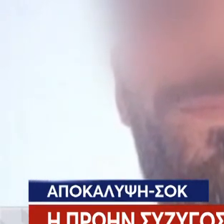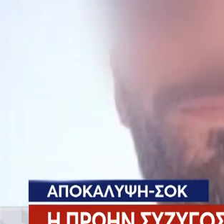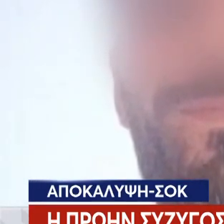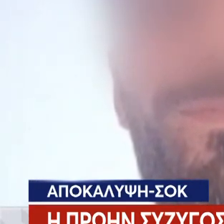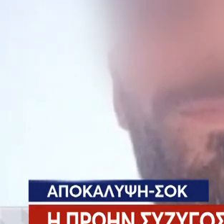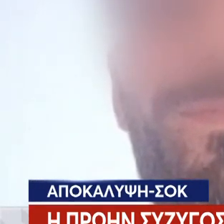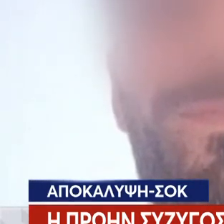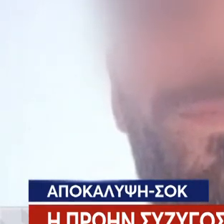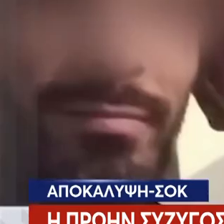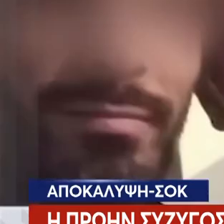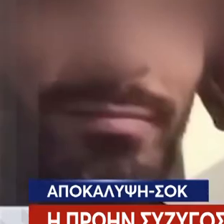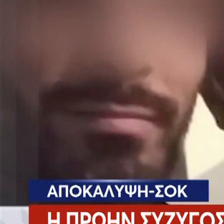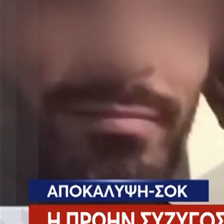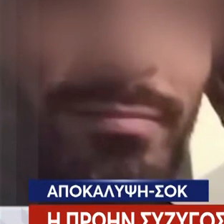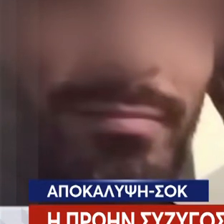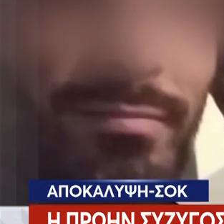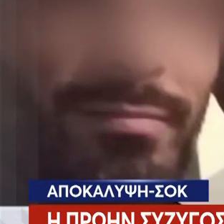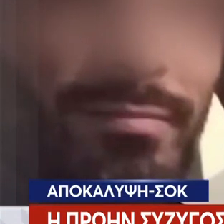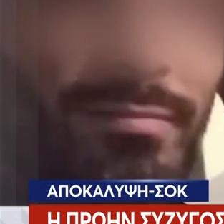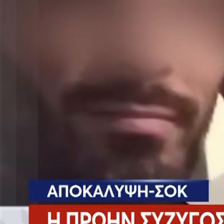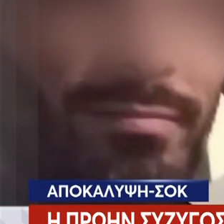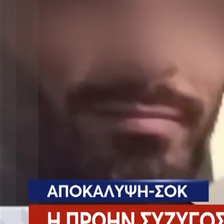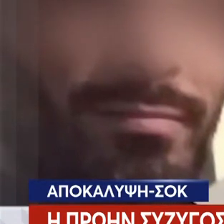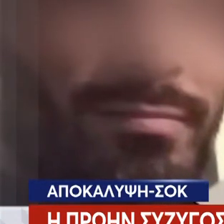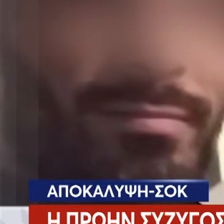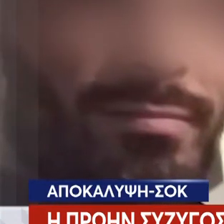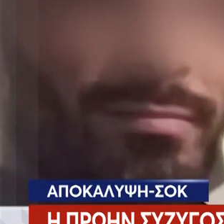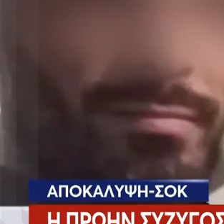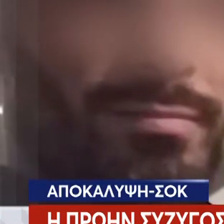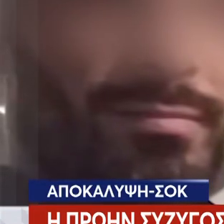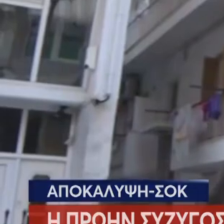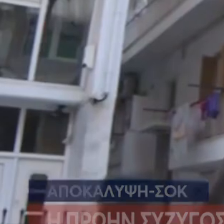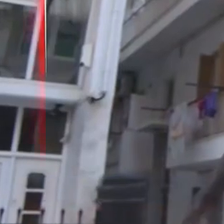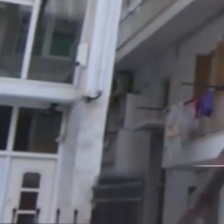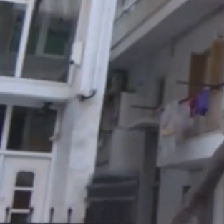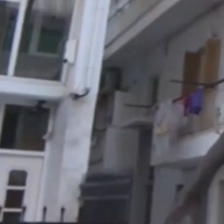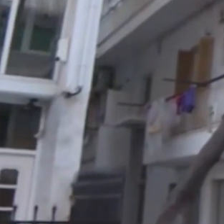του τις χτυπούσε. Είχε αιμονή με τις γυναίκες. Ήξερε ότι θα κάνει κακό.